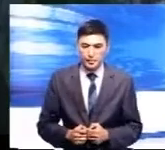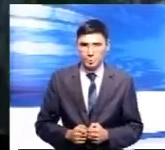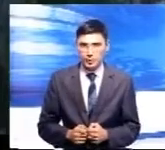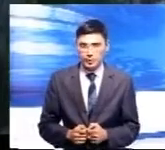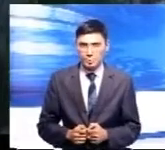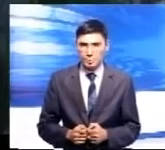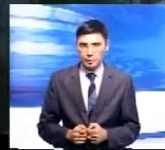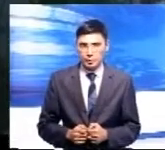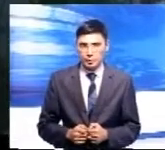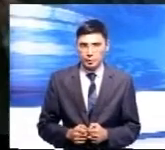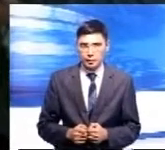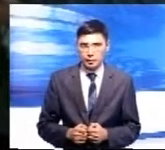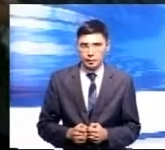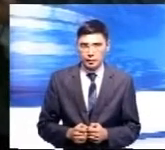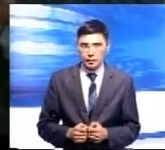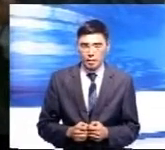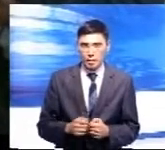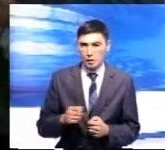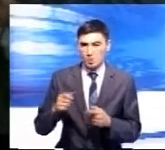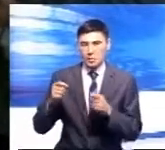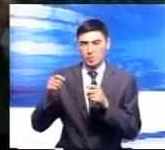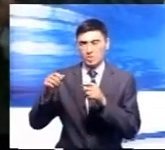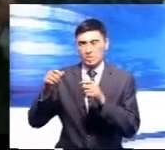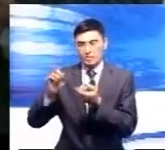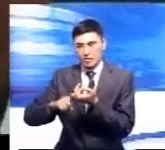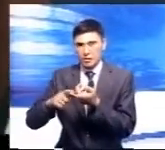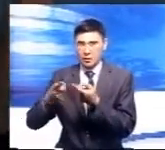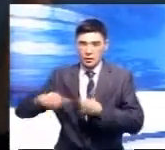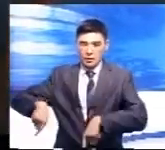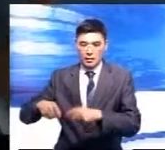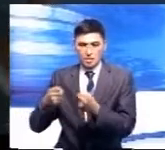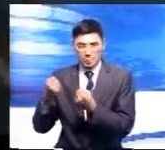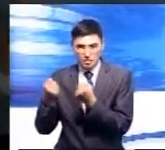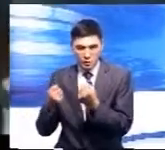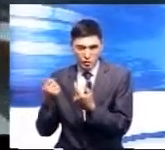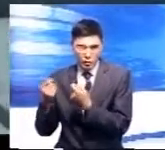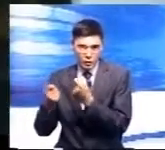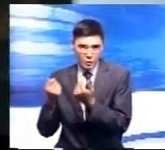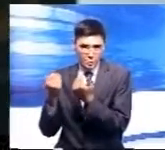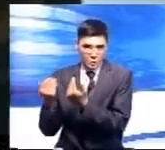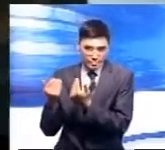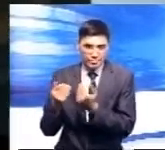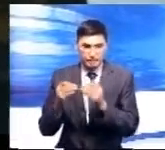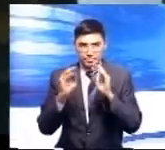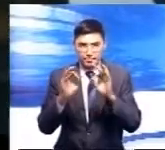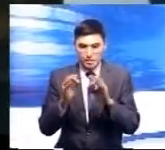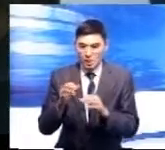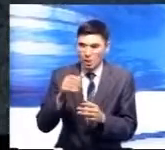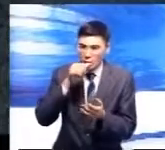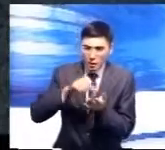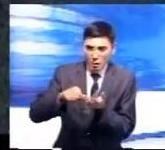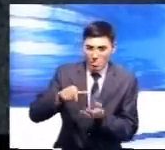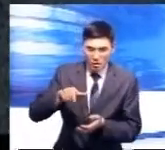будем продолжать дальше. По словам представителей отдела пассажирского транспорта и автомобильных дорог, качество ремонта на протяжении